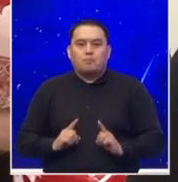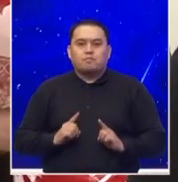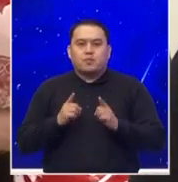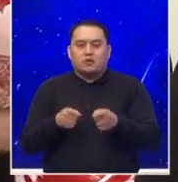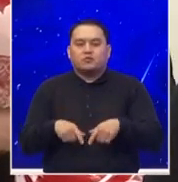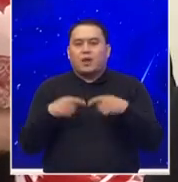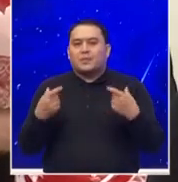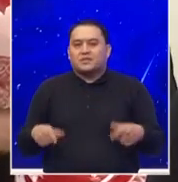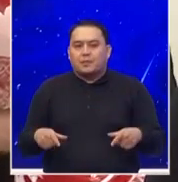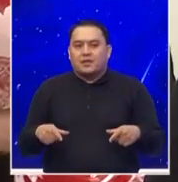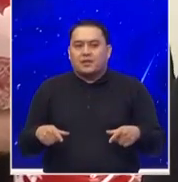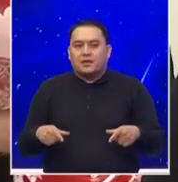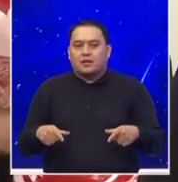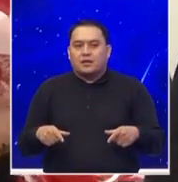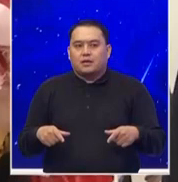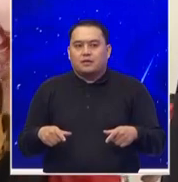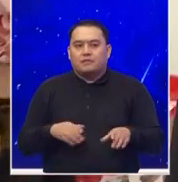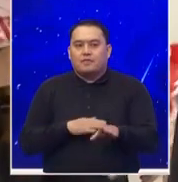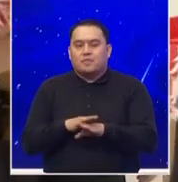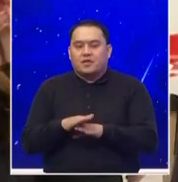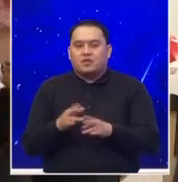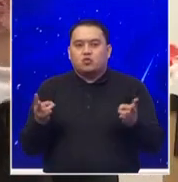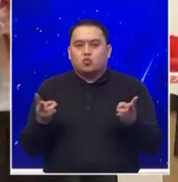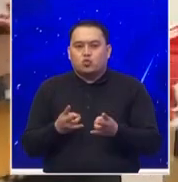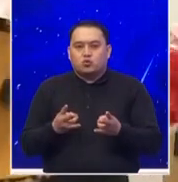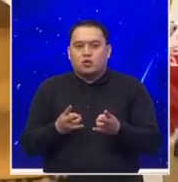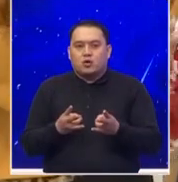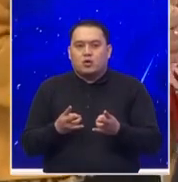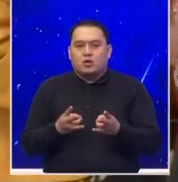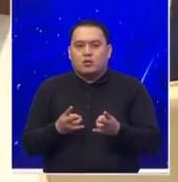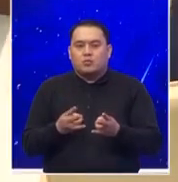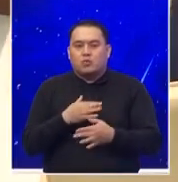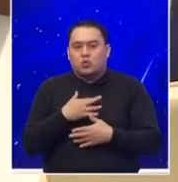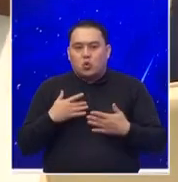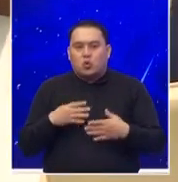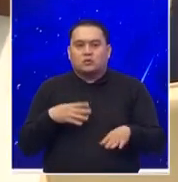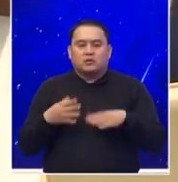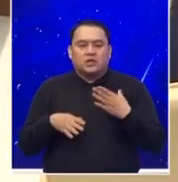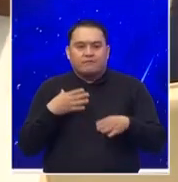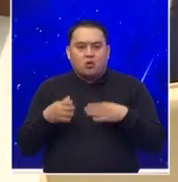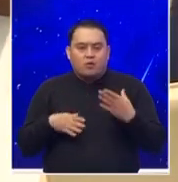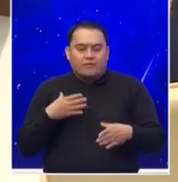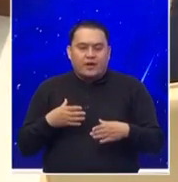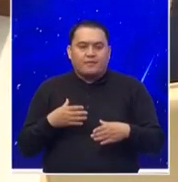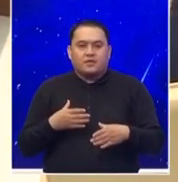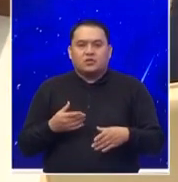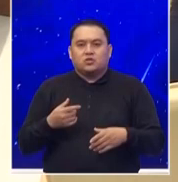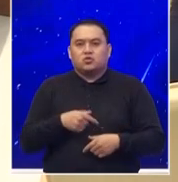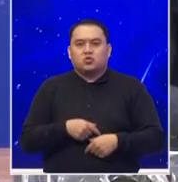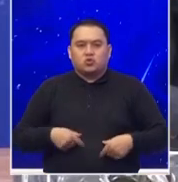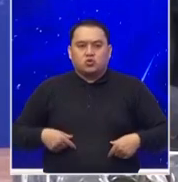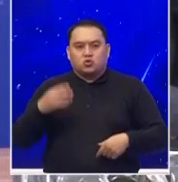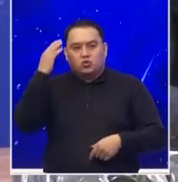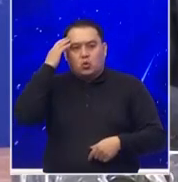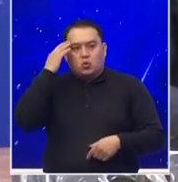этот экзамен, проделать нужен, конечно, путь не одного года. Добавлю, помимо престижных черных поясов, один